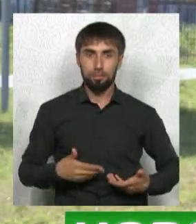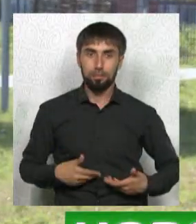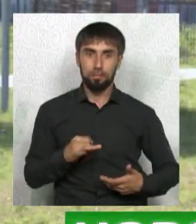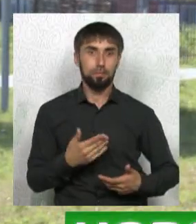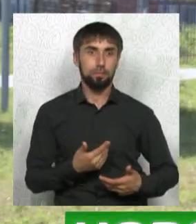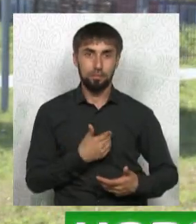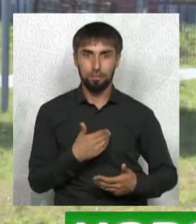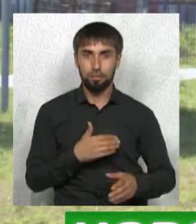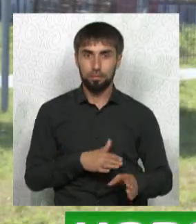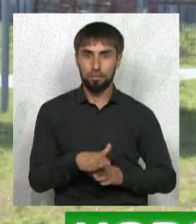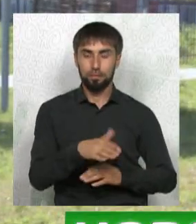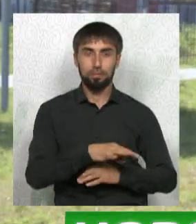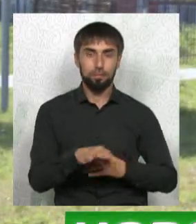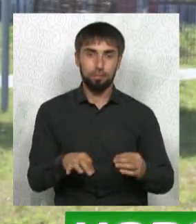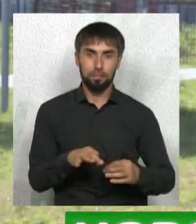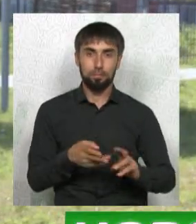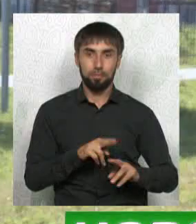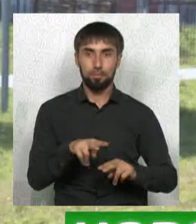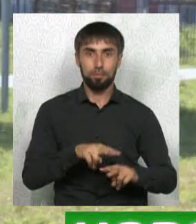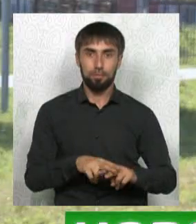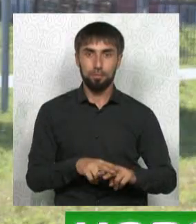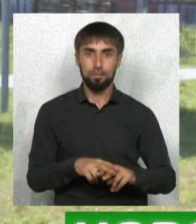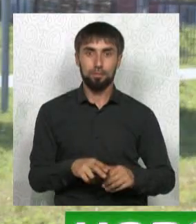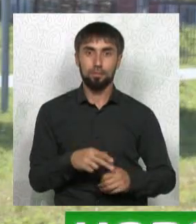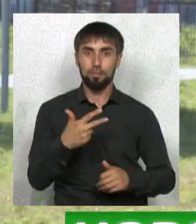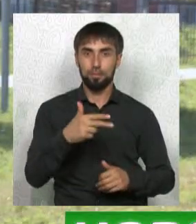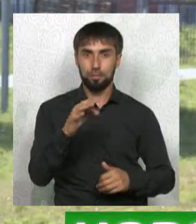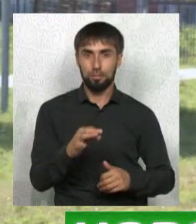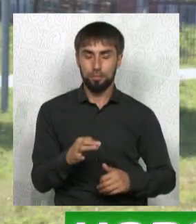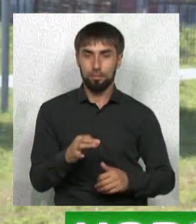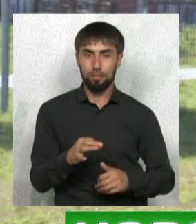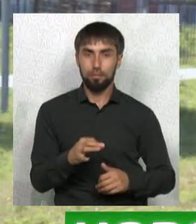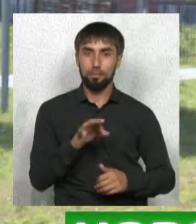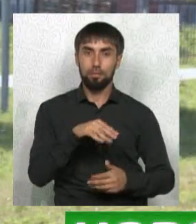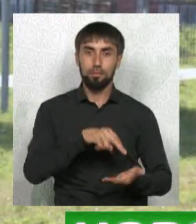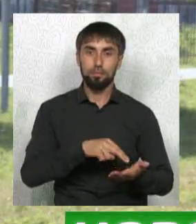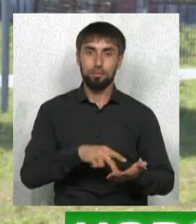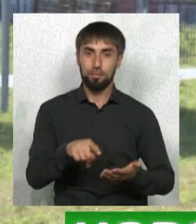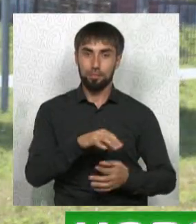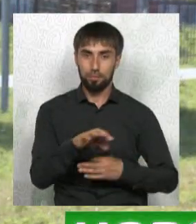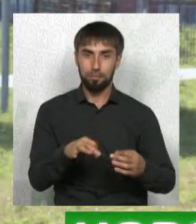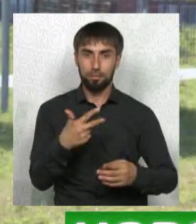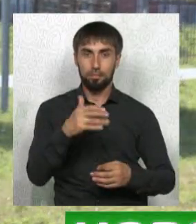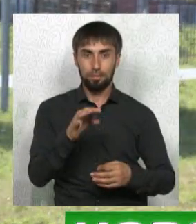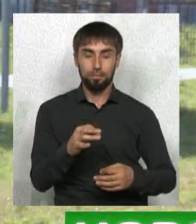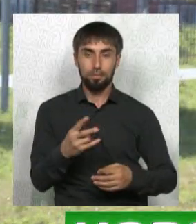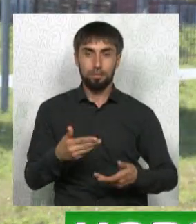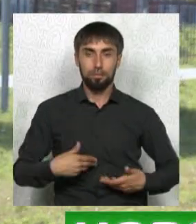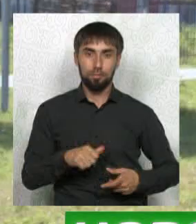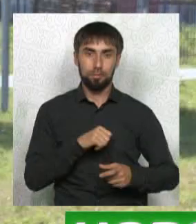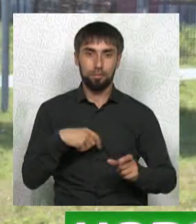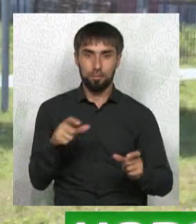хотят реализации этого проекта в этой местности. 30%, то есть от стоимости проекта 30% люди должны привлечь собственные